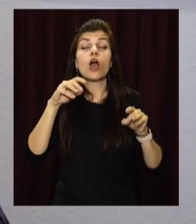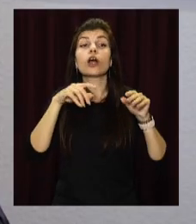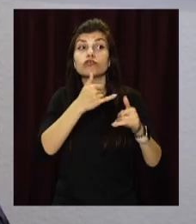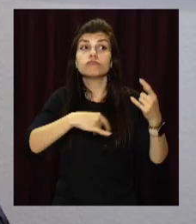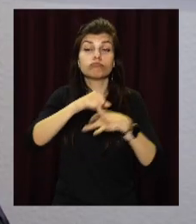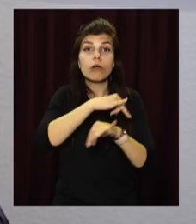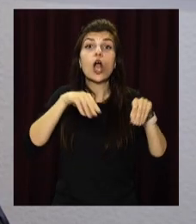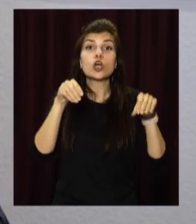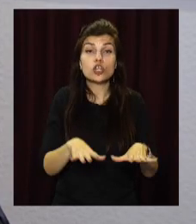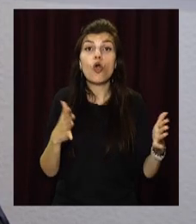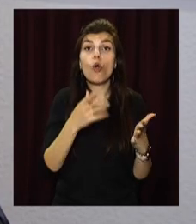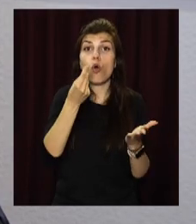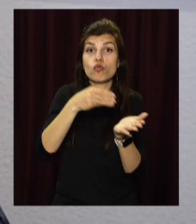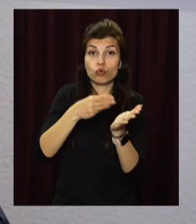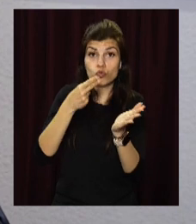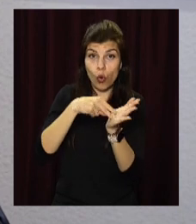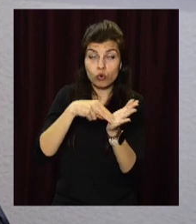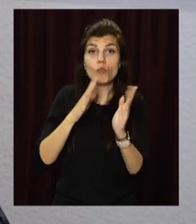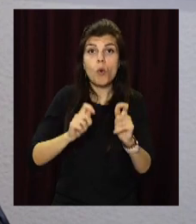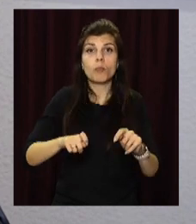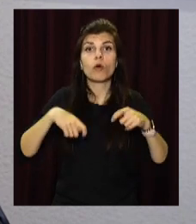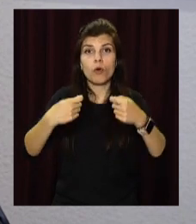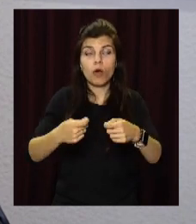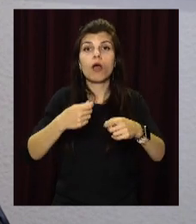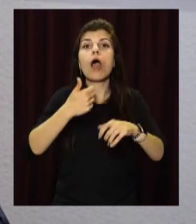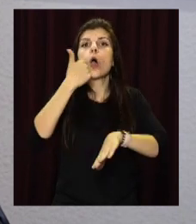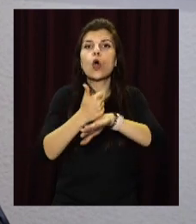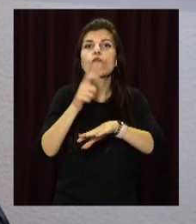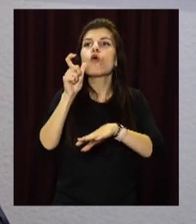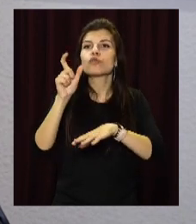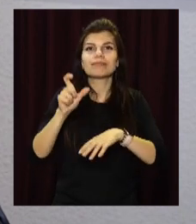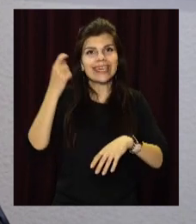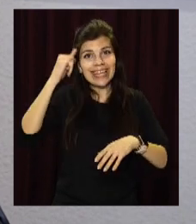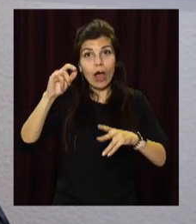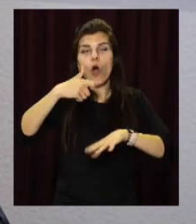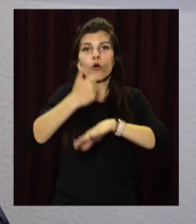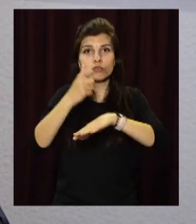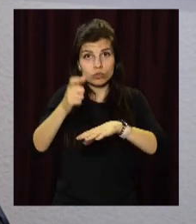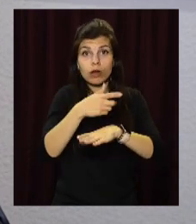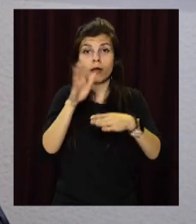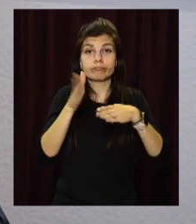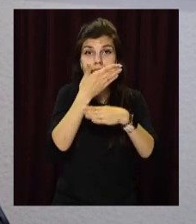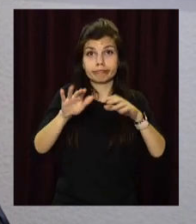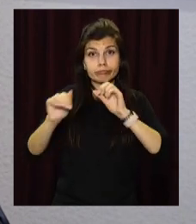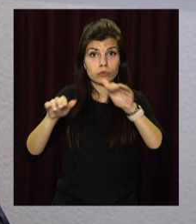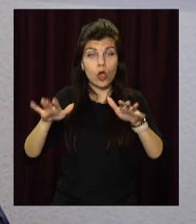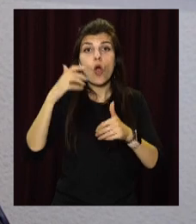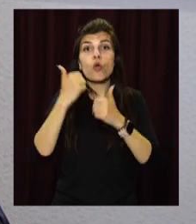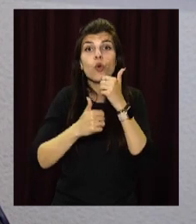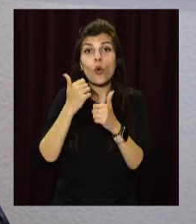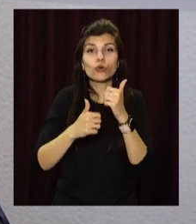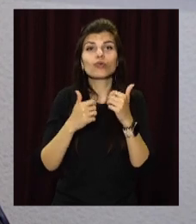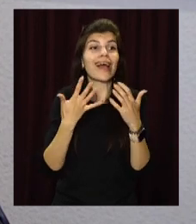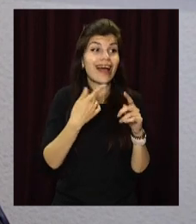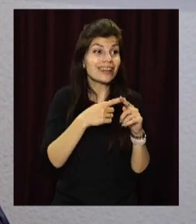ради, в якому кошти будуть передані головним розпорядникам коштів і вже будуть розпочати конкурсні